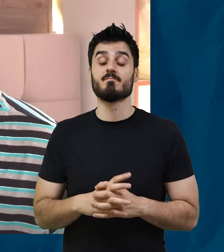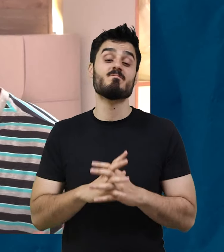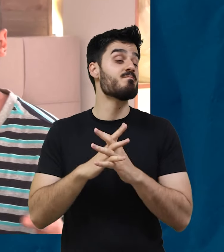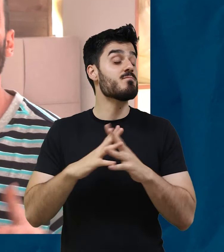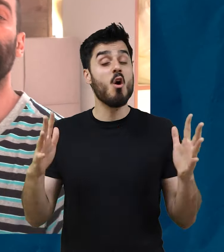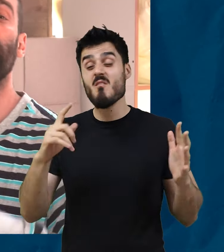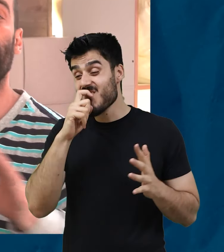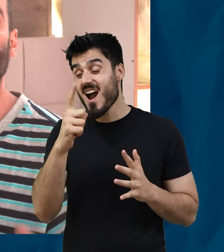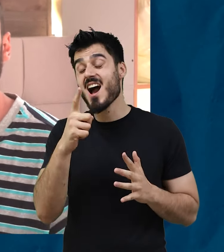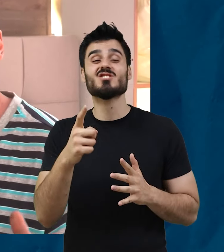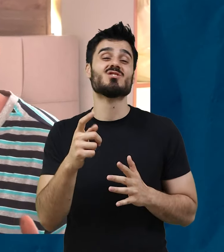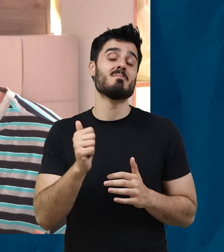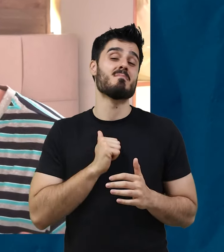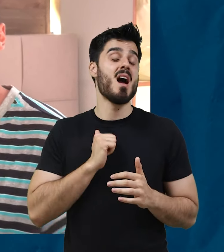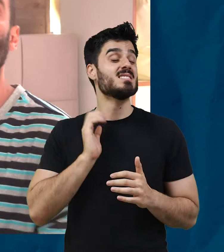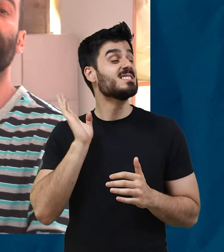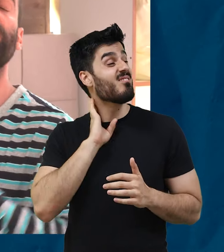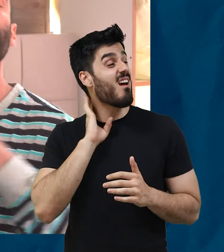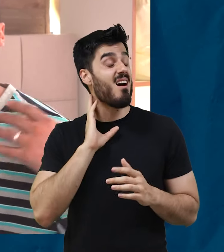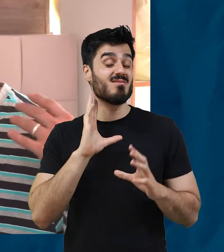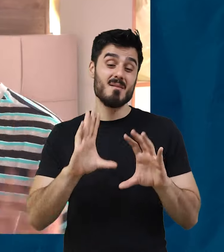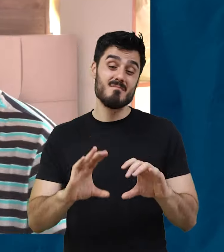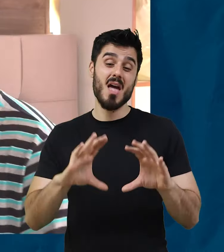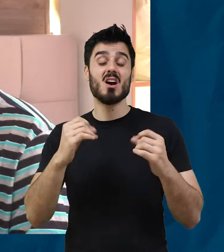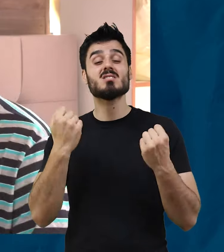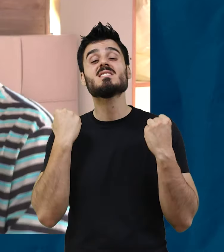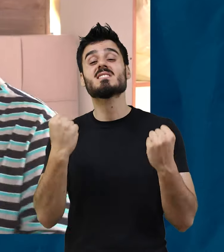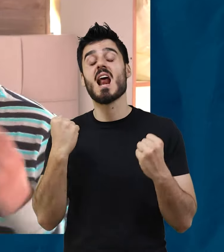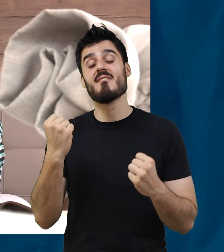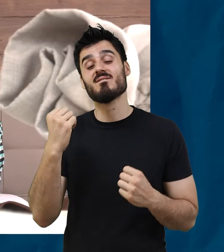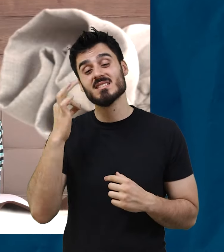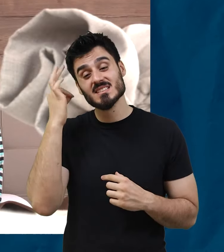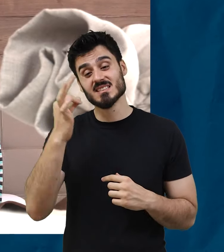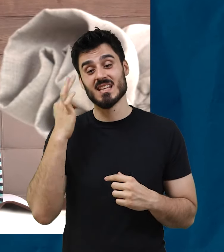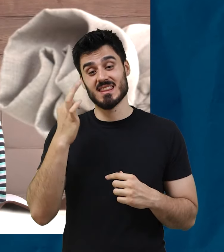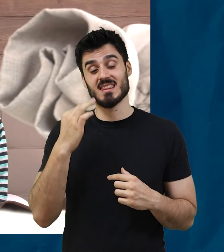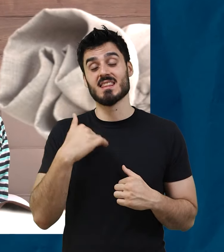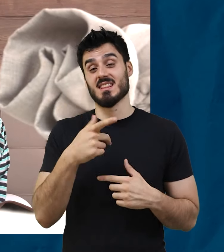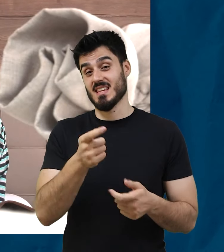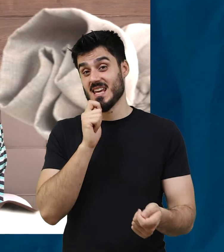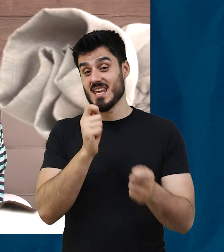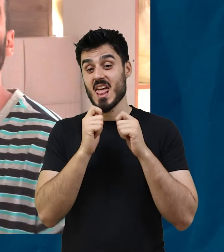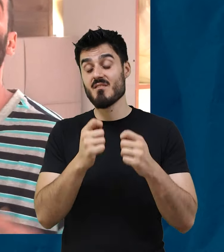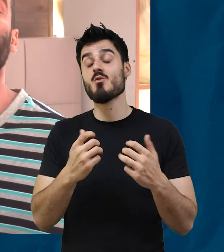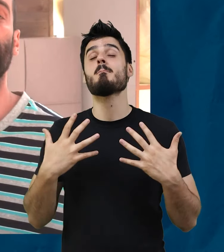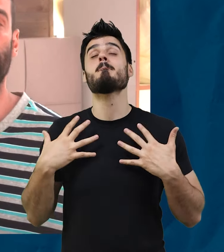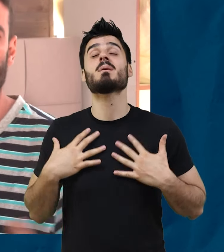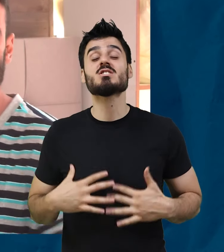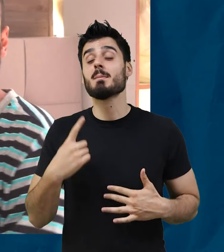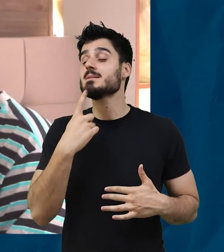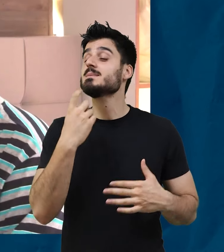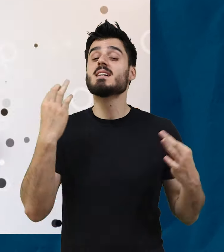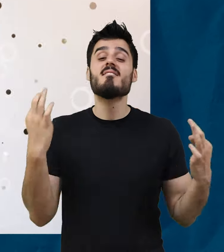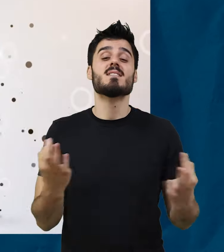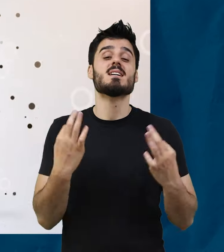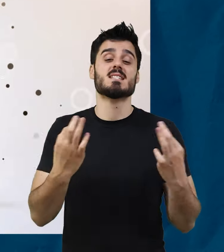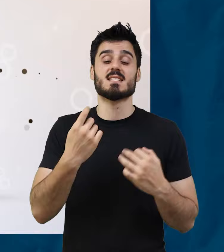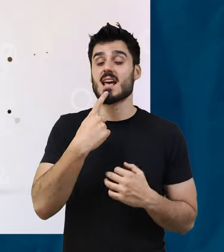Много е важно да вземете правилното решение за възглавница, за да имате здрав сън. А аз взех това интервю по пижама специално за вас.